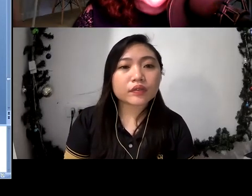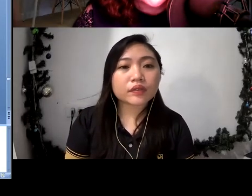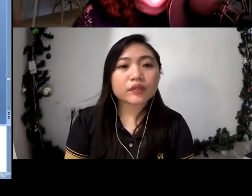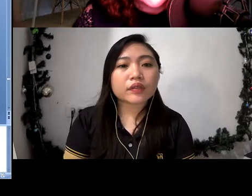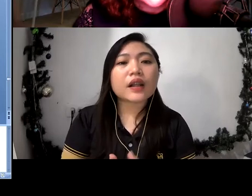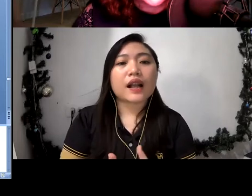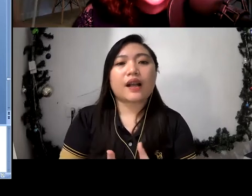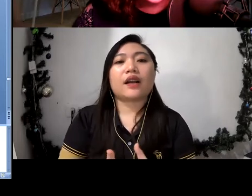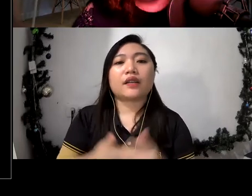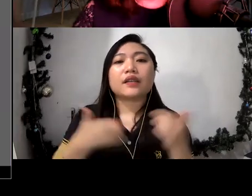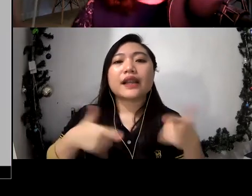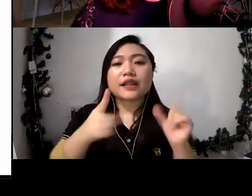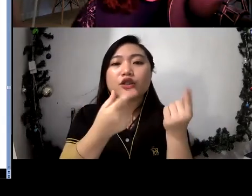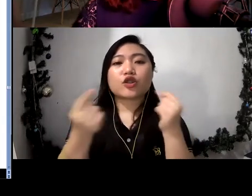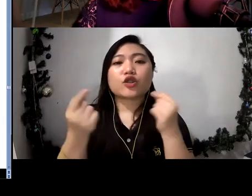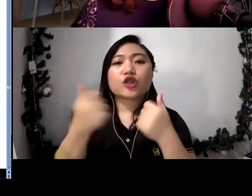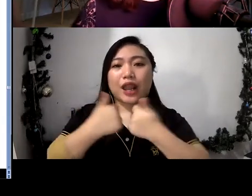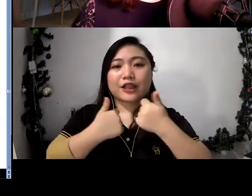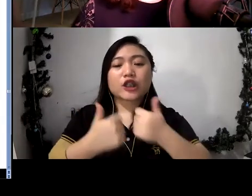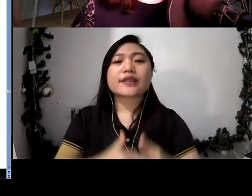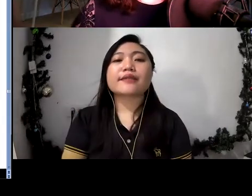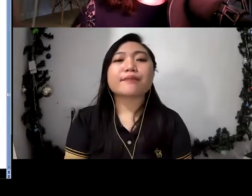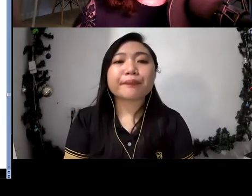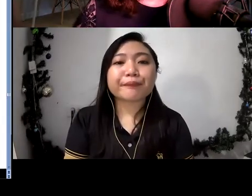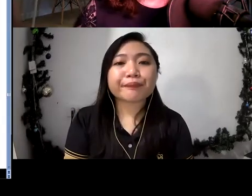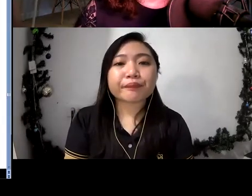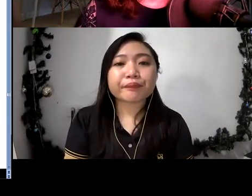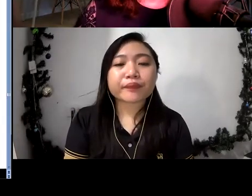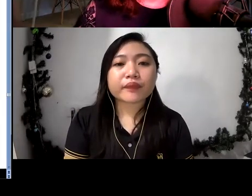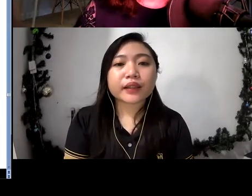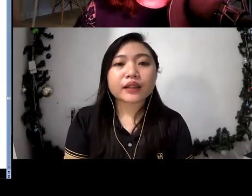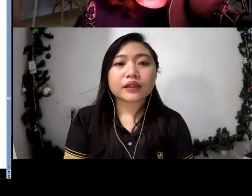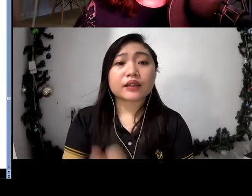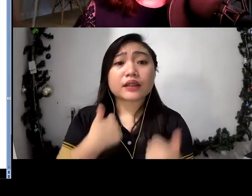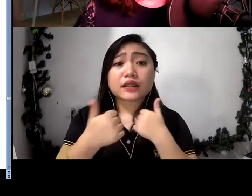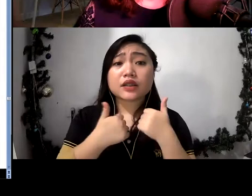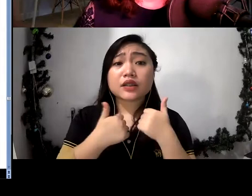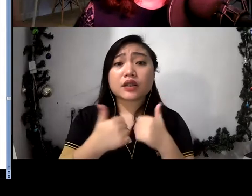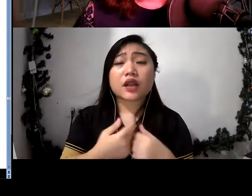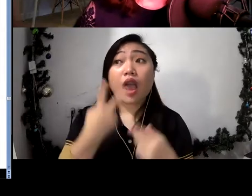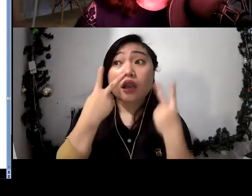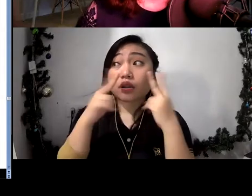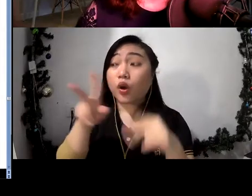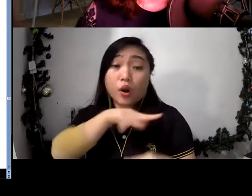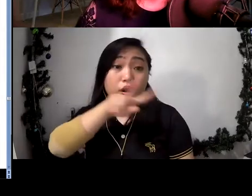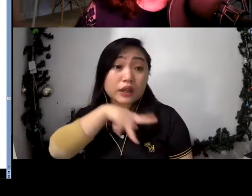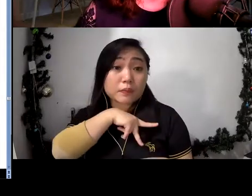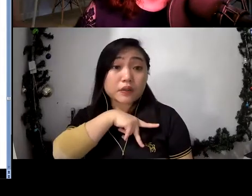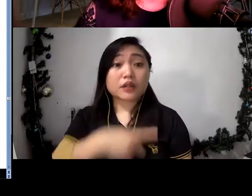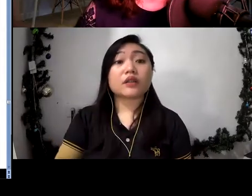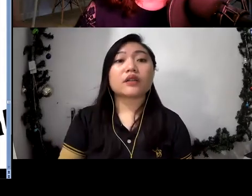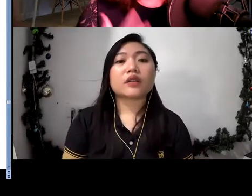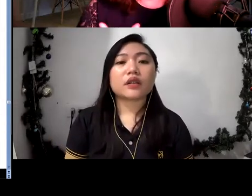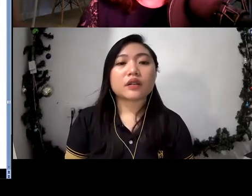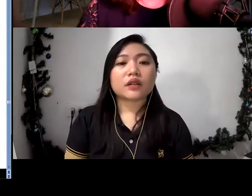challenges, no? Okay? So, yung challenge po talaga sa atin is to look at the personal, no, and, you